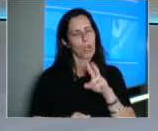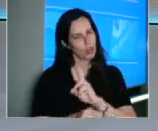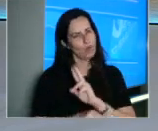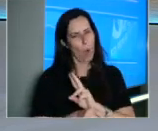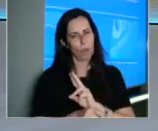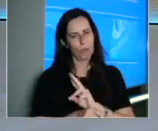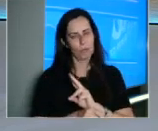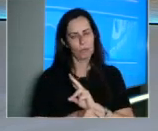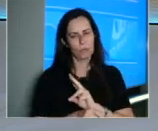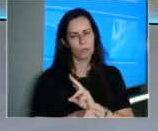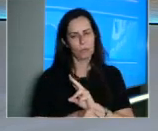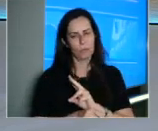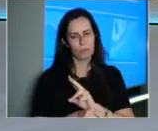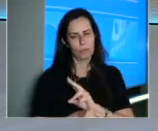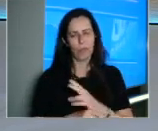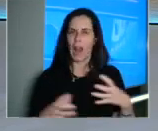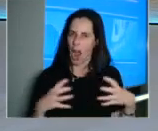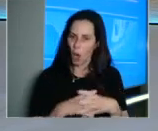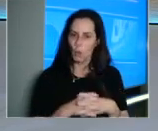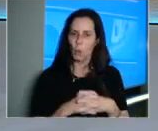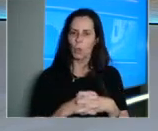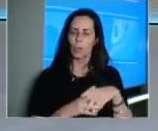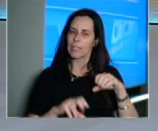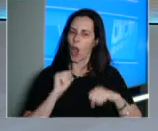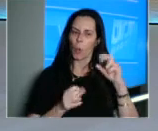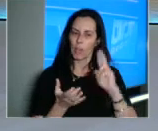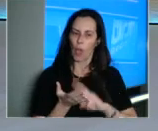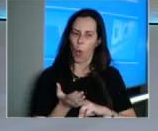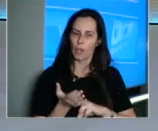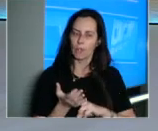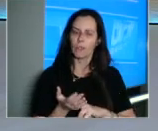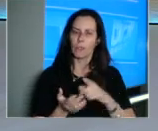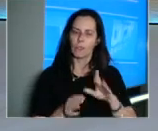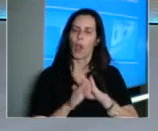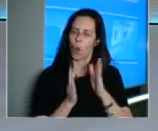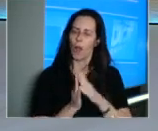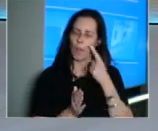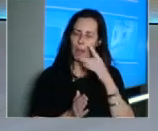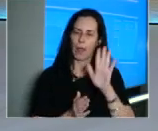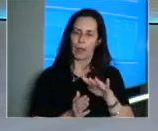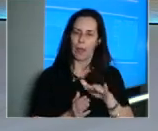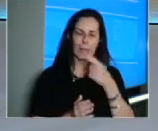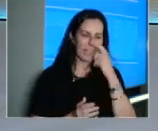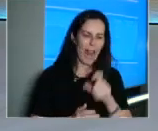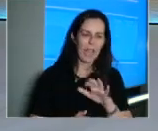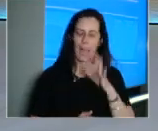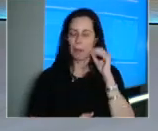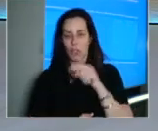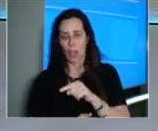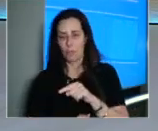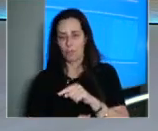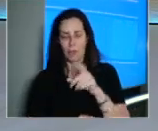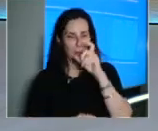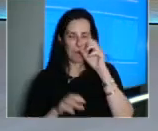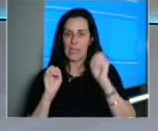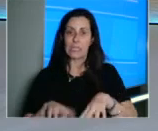ולשמור על אחדות בעם, על התנהגות נכונה. אז כל זה מראה לנו גם הקולוסיאום, גם האישה הזאת, גם